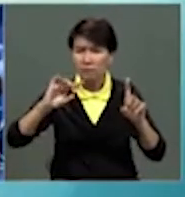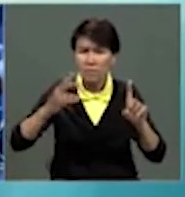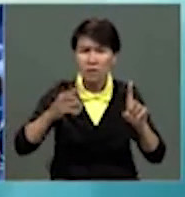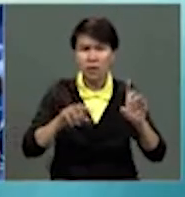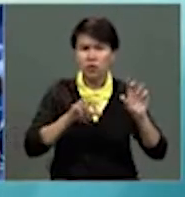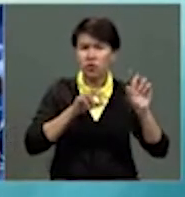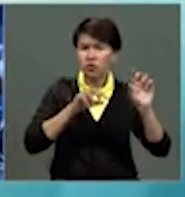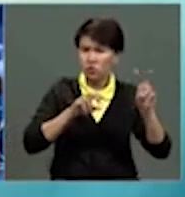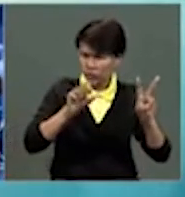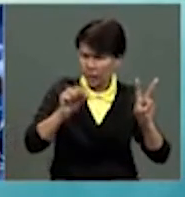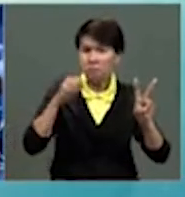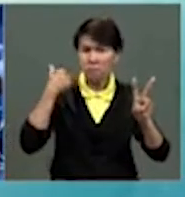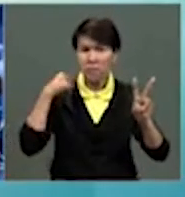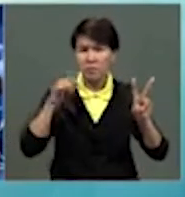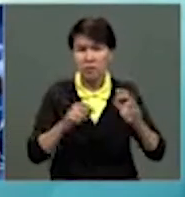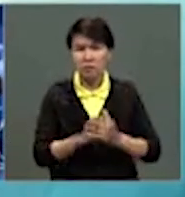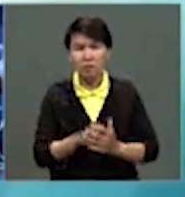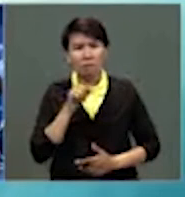หรือเปล่านะครับโทษที่ผ่านมาแสนเจ็ดแสนแปดปีสองแสนบาทนิดหน่อยแต่วันนั้นกับสองแสนวันนี้เอ่อเมื่อประมาณสักสัปดาห์ที่แล้วกับ2